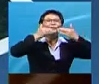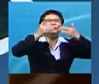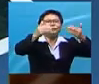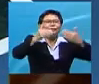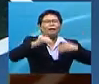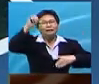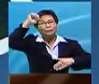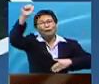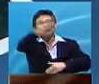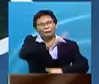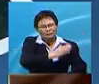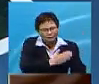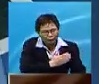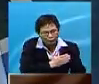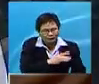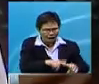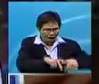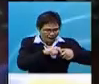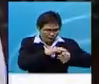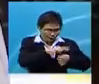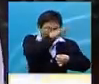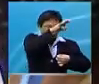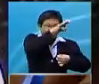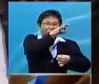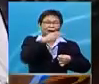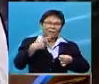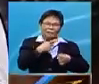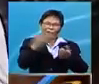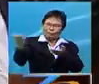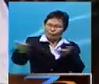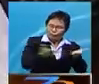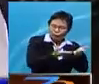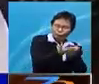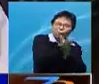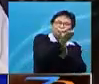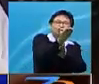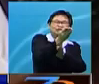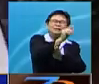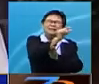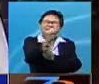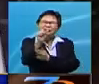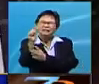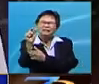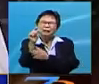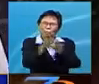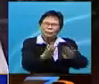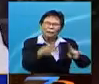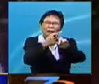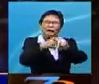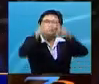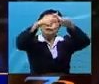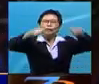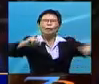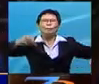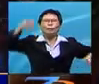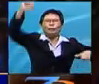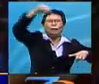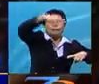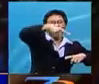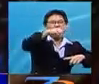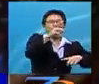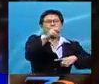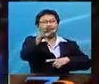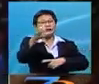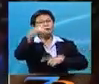Betul. Assalamualaikum, salam sehati sejiwa. Terus kami bawakan secara langsung sedikit perkembangan dari Dewan Merdeka Pusedangan Dunia Putera